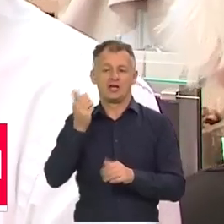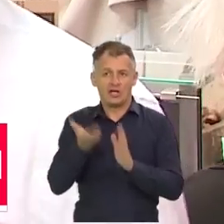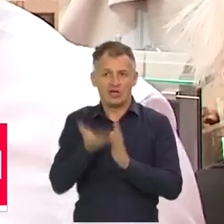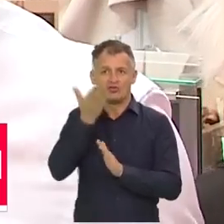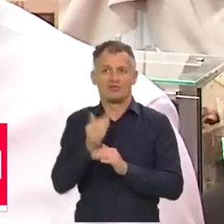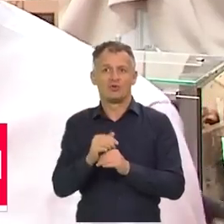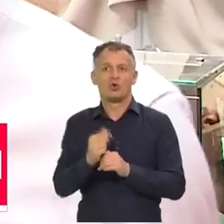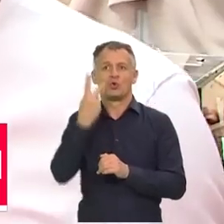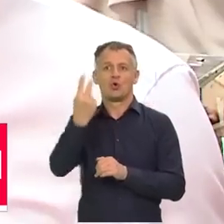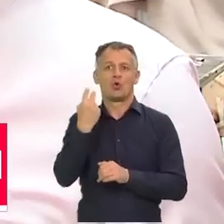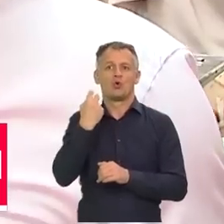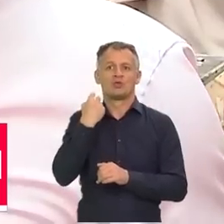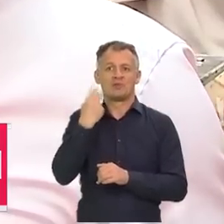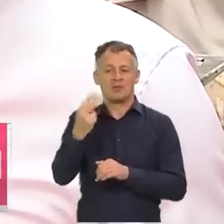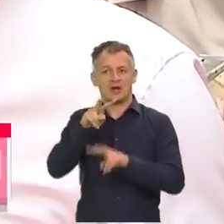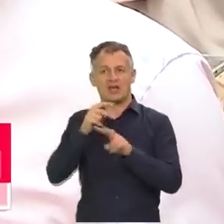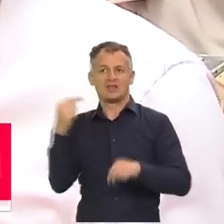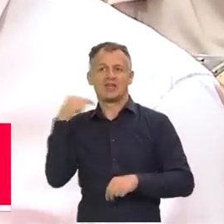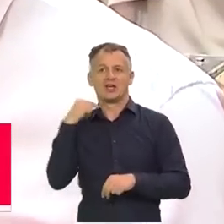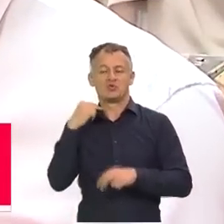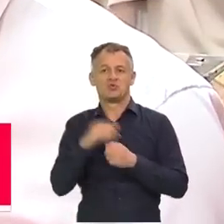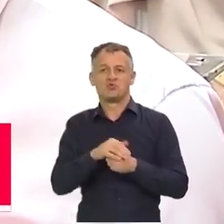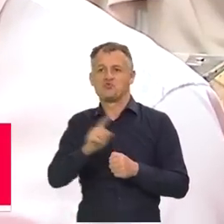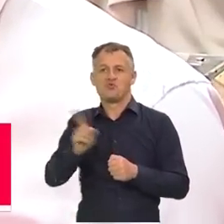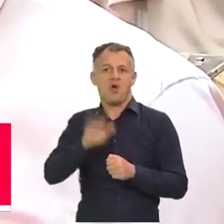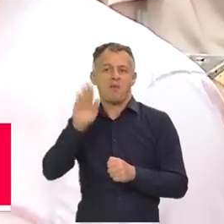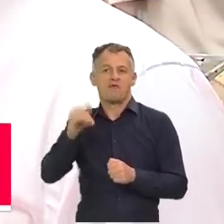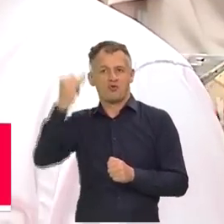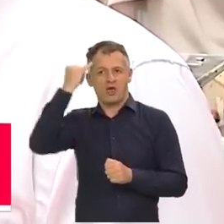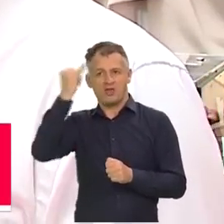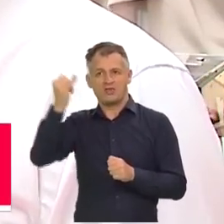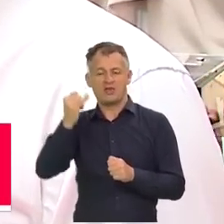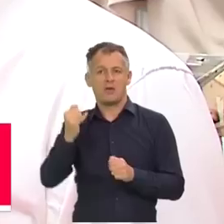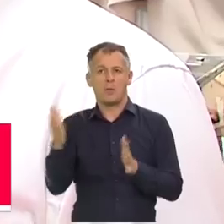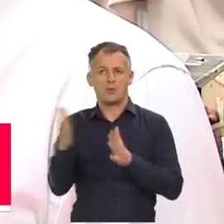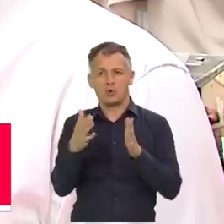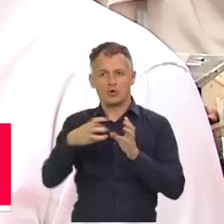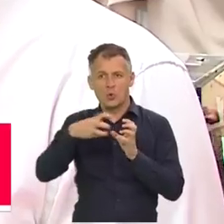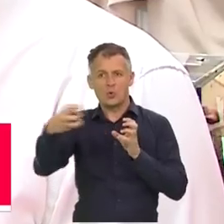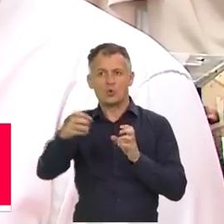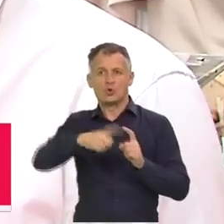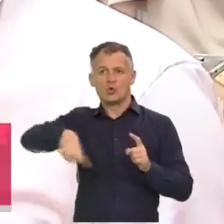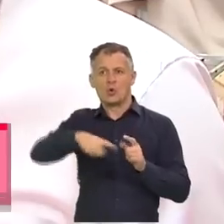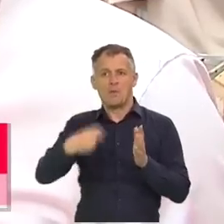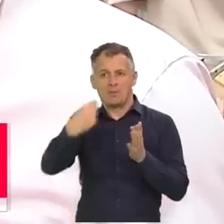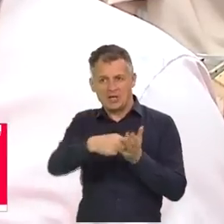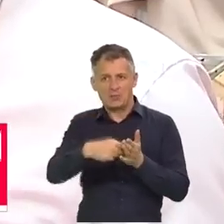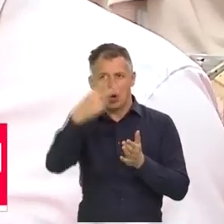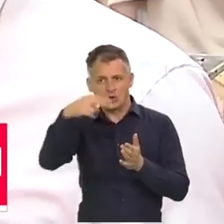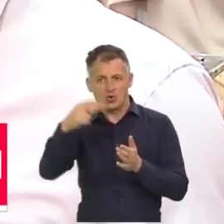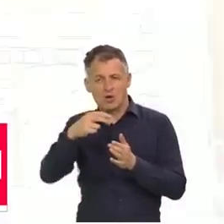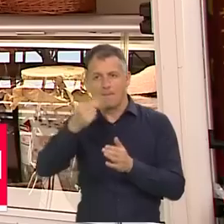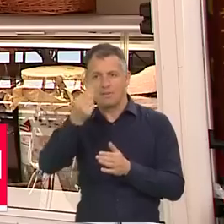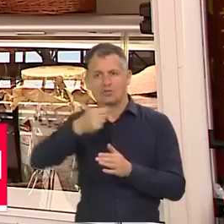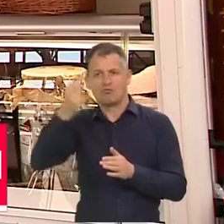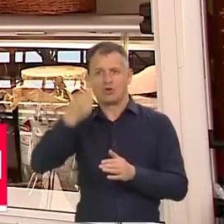cu două săptămâni de Crăciun. N-am avut o strategie pe plan îndelungat și plătim și vom plăti în continuare un preț foarte